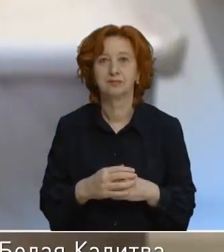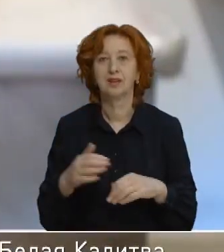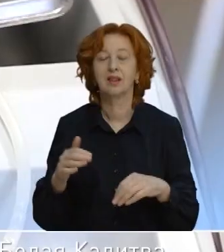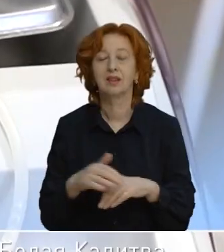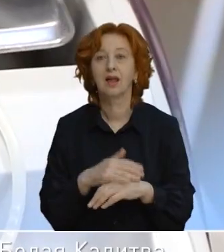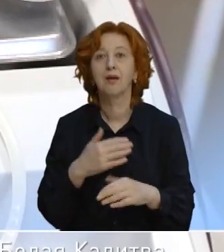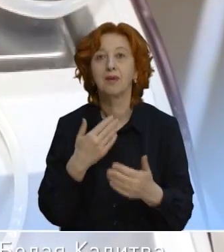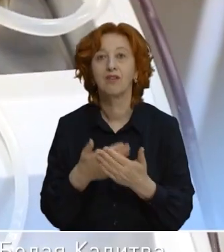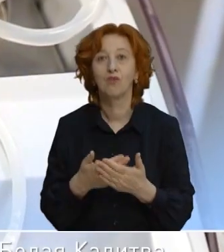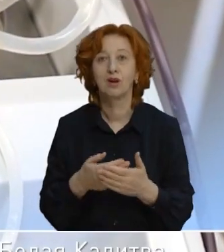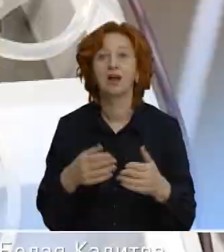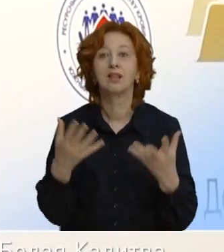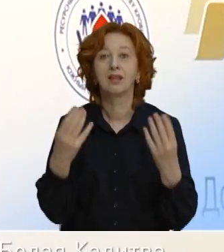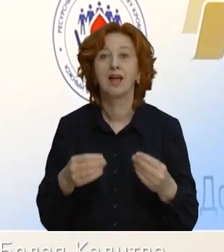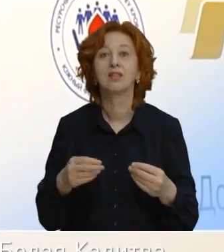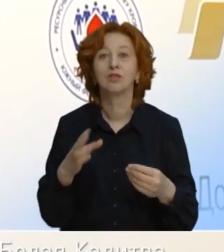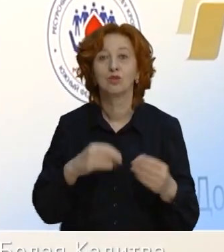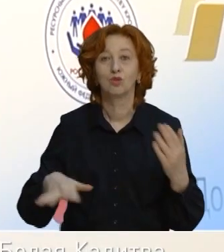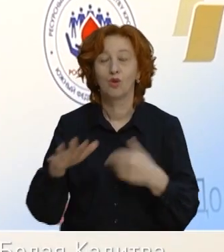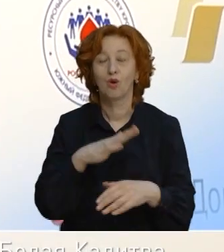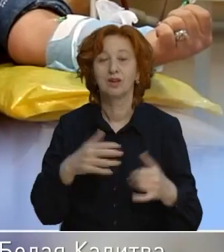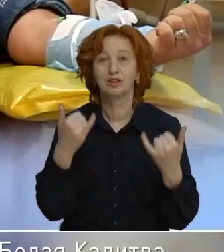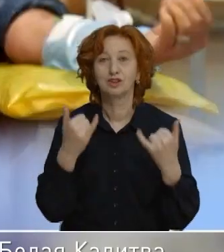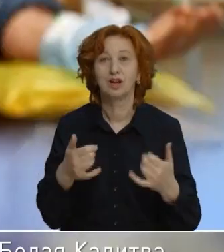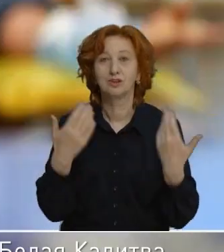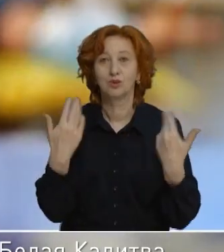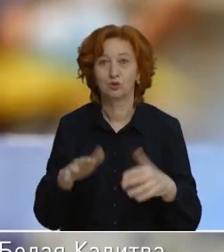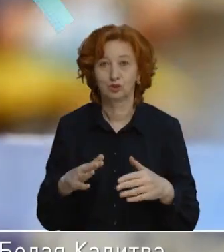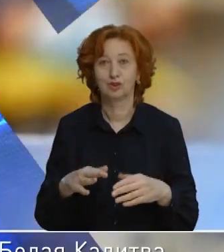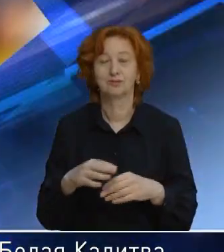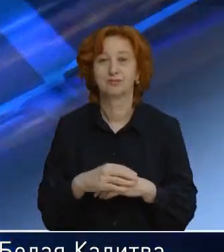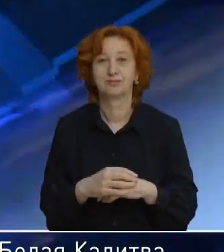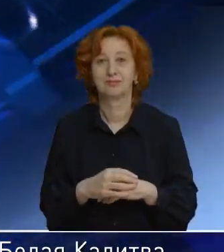Добровольно и бескорыстно. В день донора узнаем о мотивации и благородстве дончан.